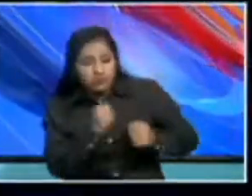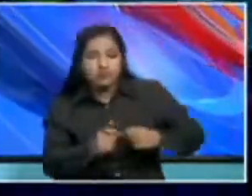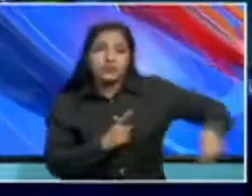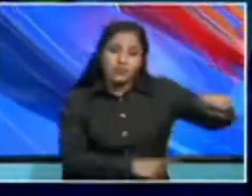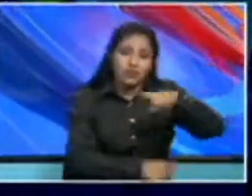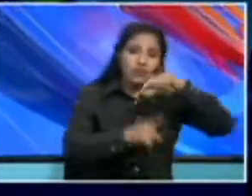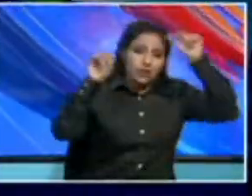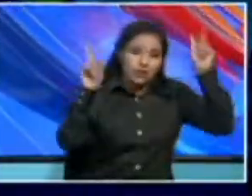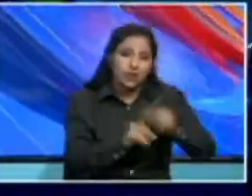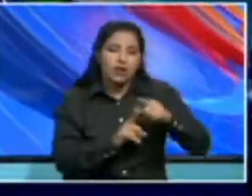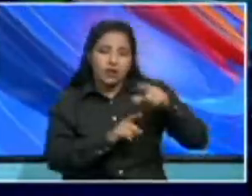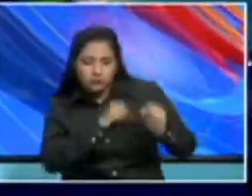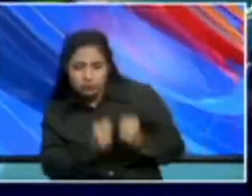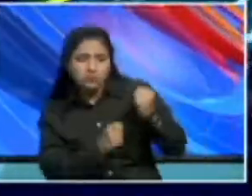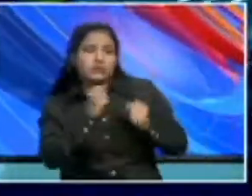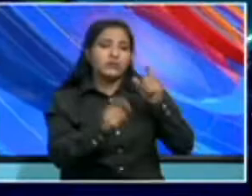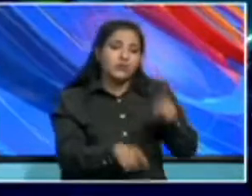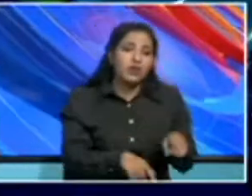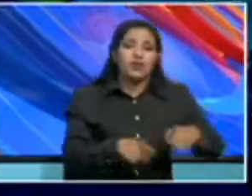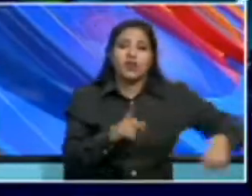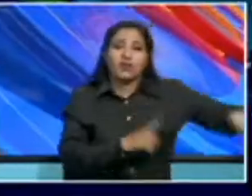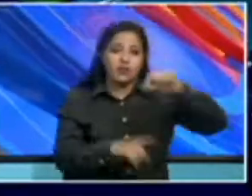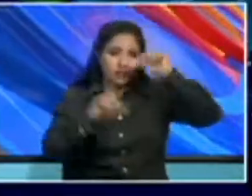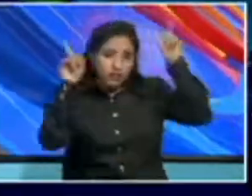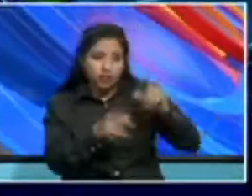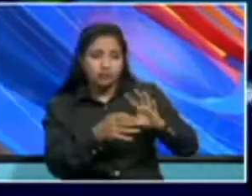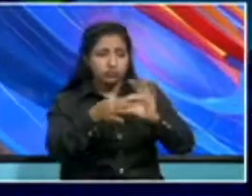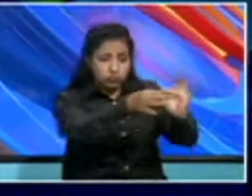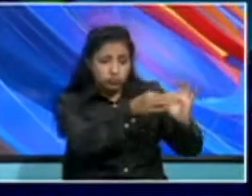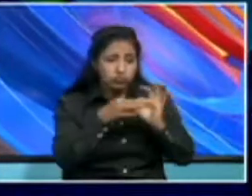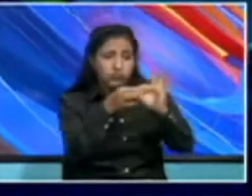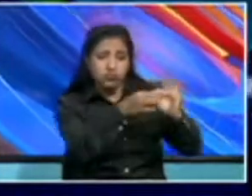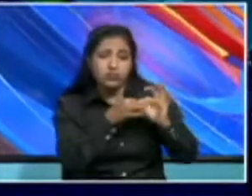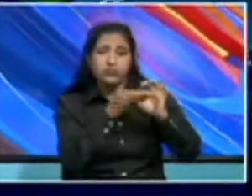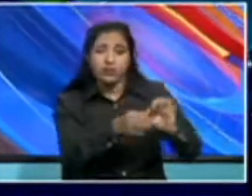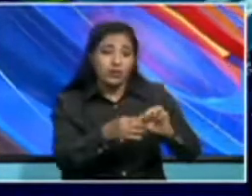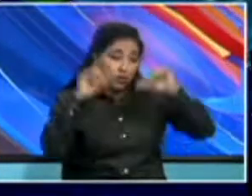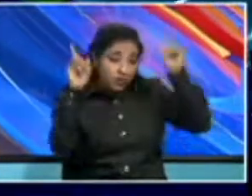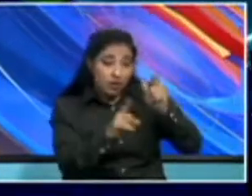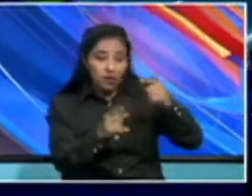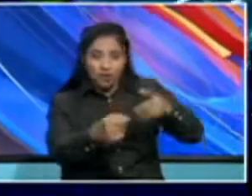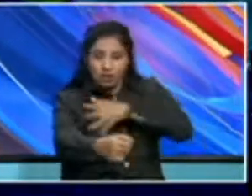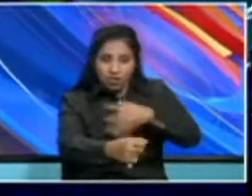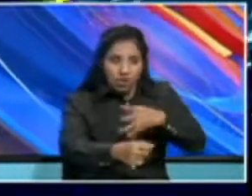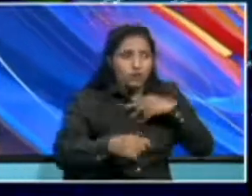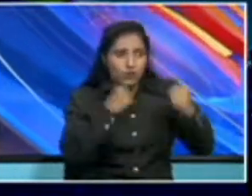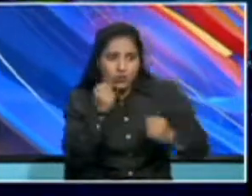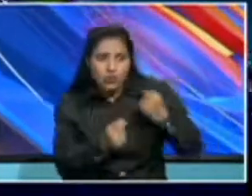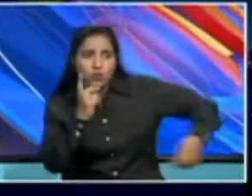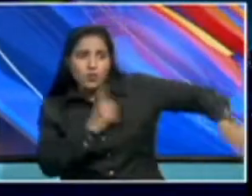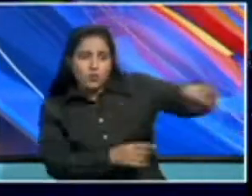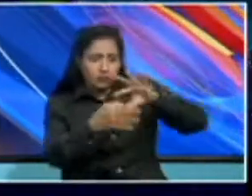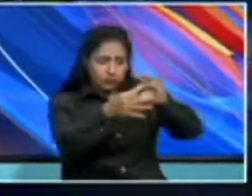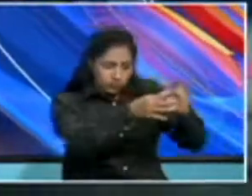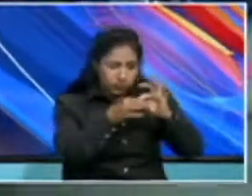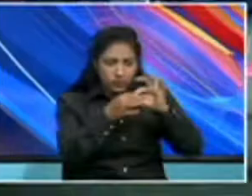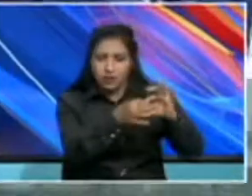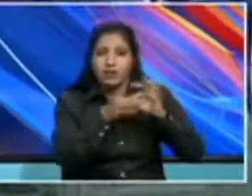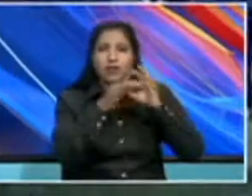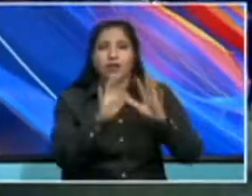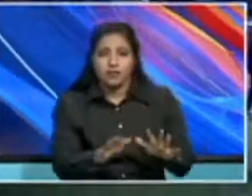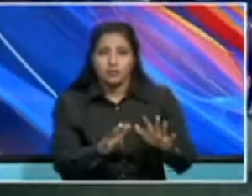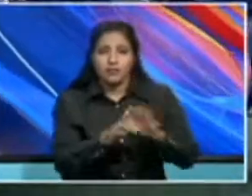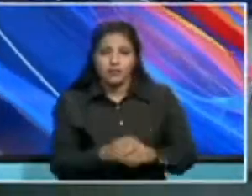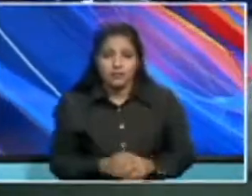देश की रगों में दौड़ेगा, खेल देश को जोड़ेगा, देश की रगों में दौड़ेगा, खेल देश को